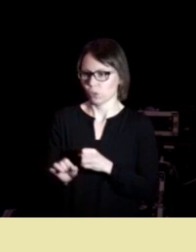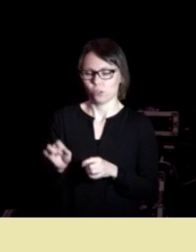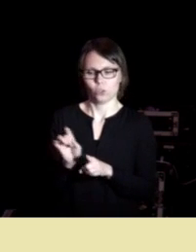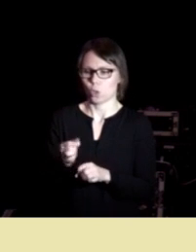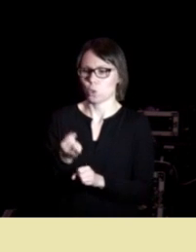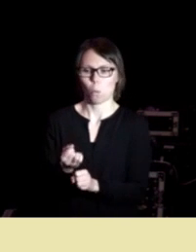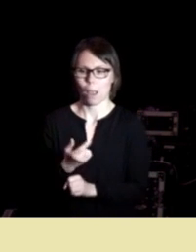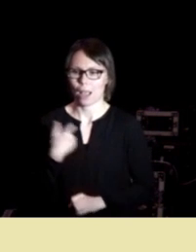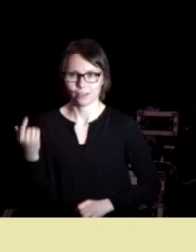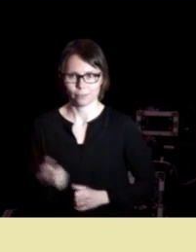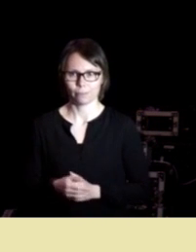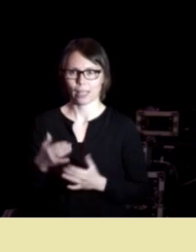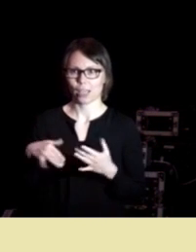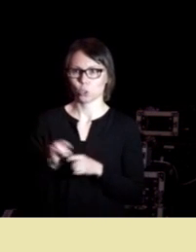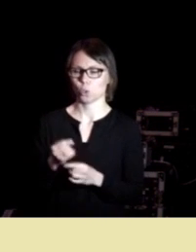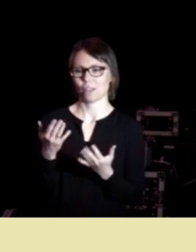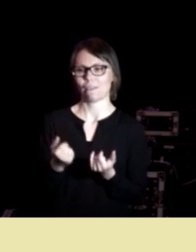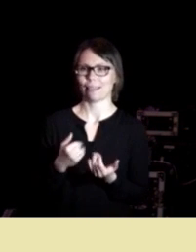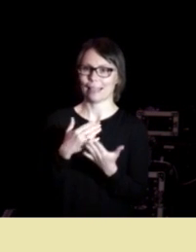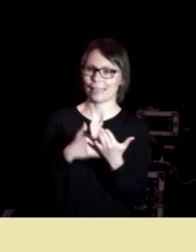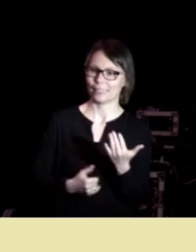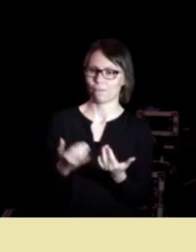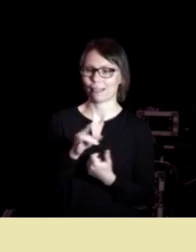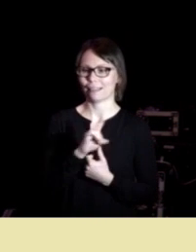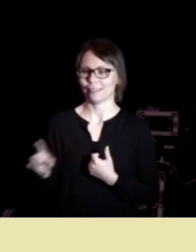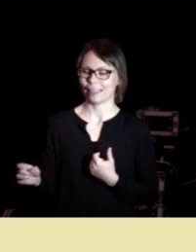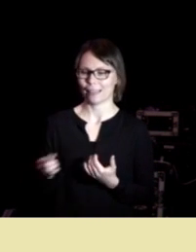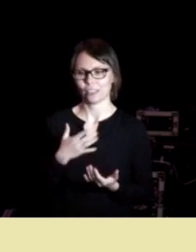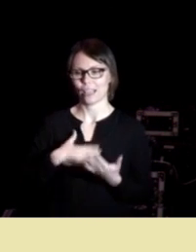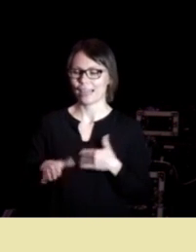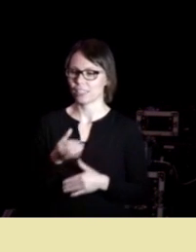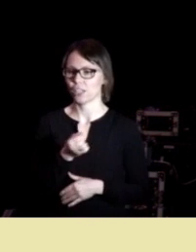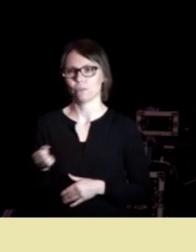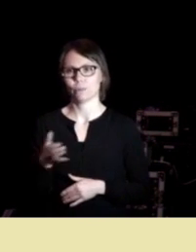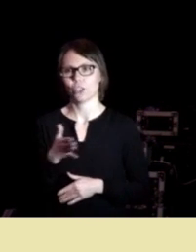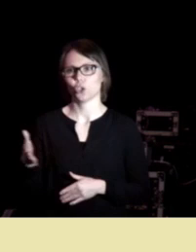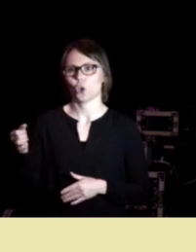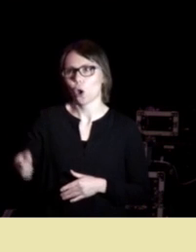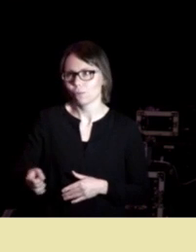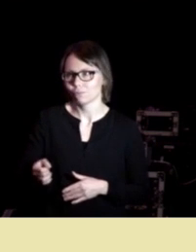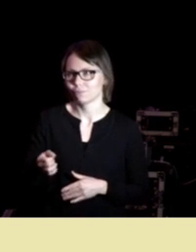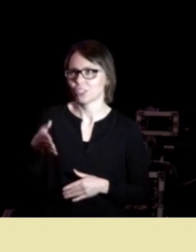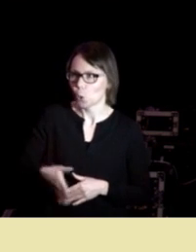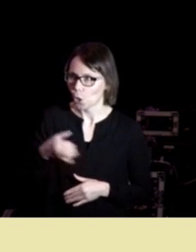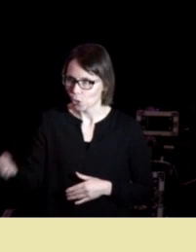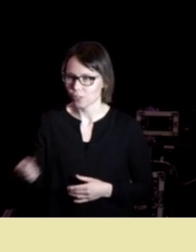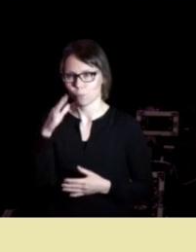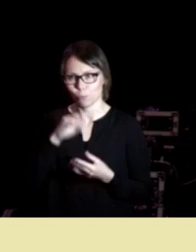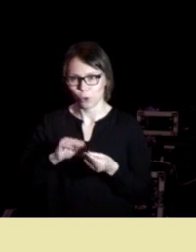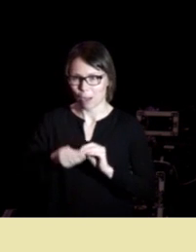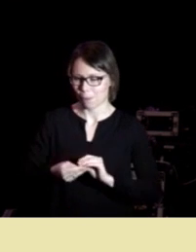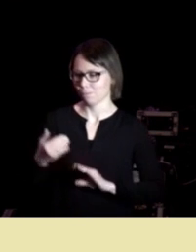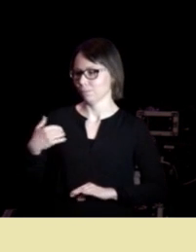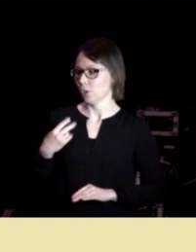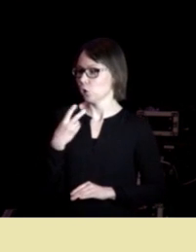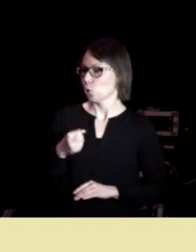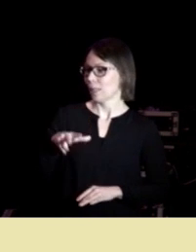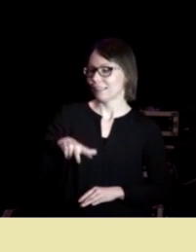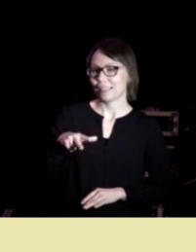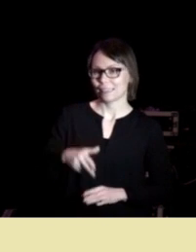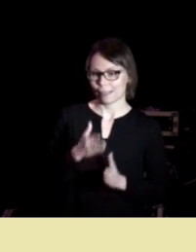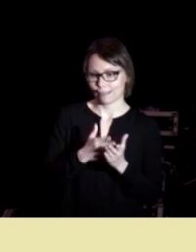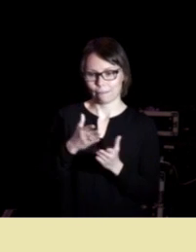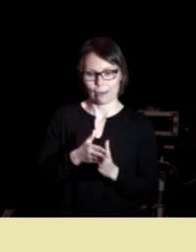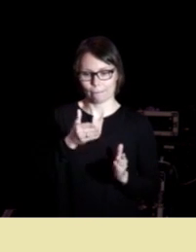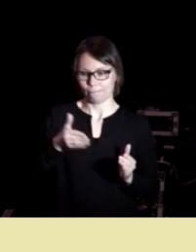jobbe. Det er også slik at ventelister og ventetid er ikke noe Helse Sør-Øst-problem. Her ser dere Helse Sør-Øst hvordan de får fra 2013.